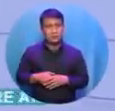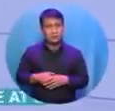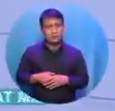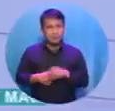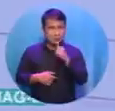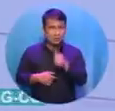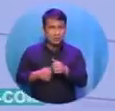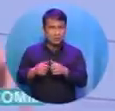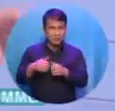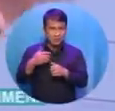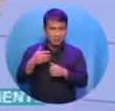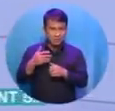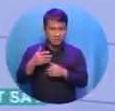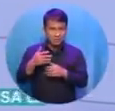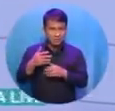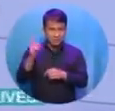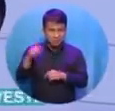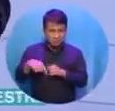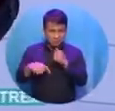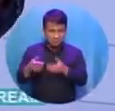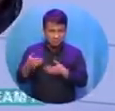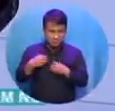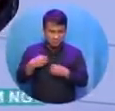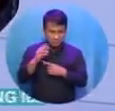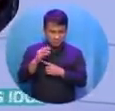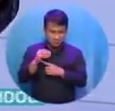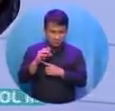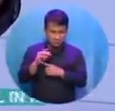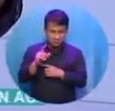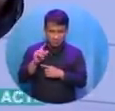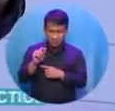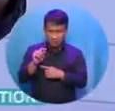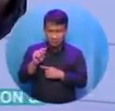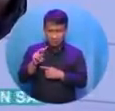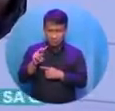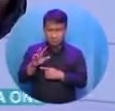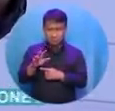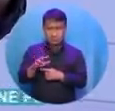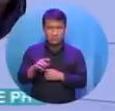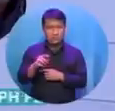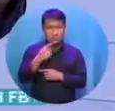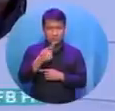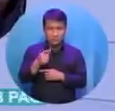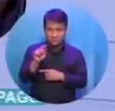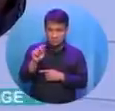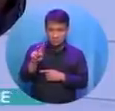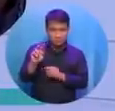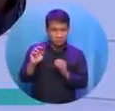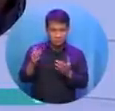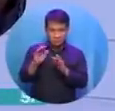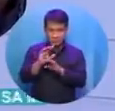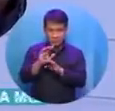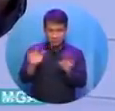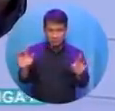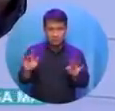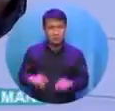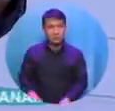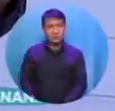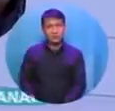Ayun. Okay. Hindi kayo nakakalap ng signal sa TV ninyo? Wala din pong TV dito, sir. Nandito lang po kami